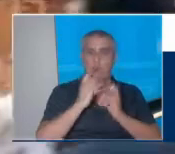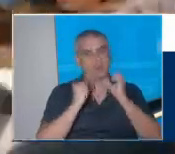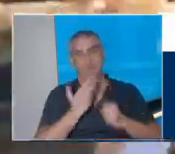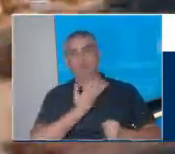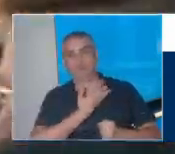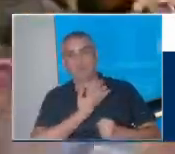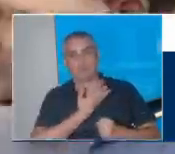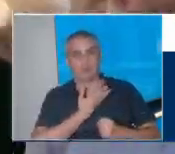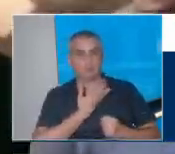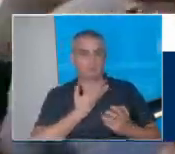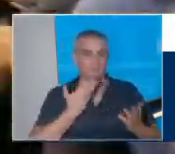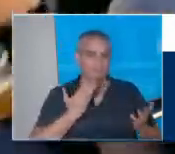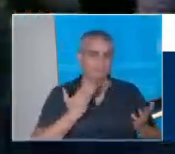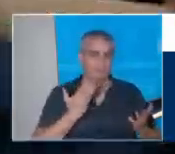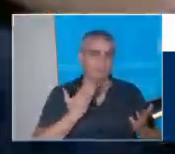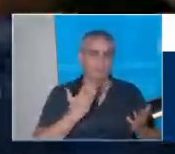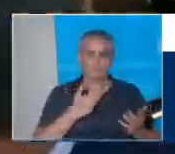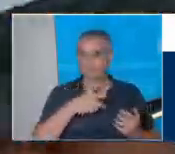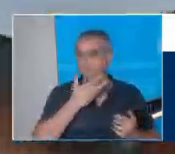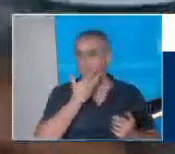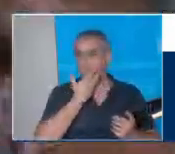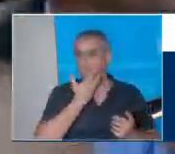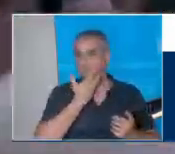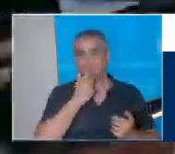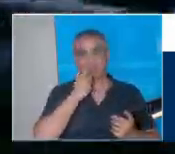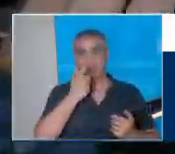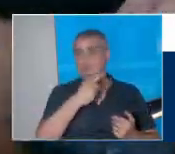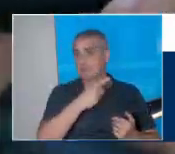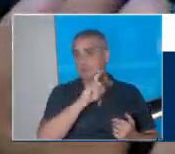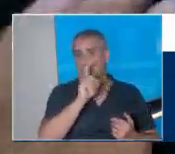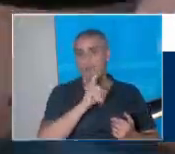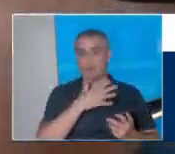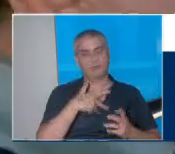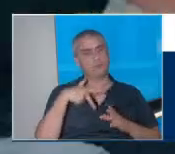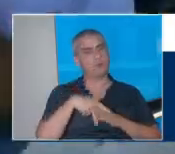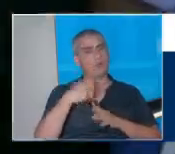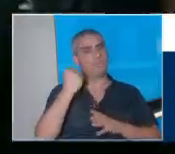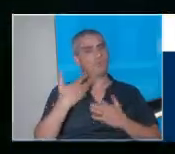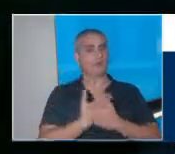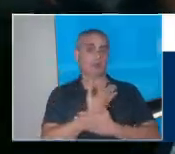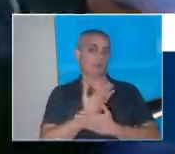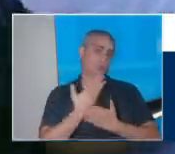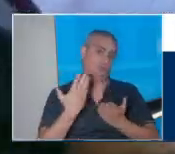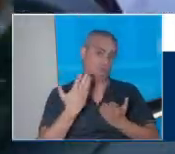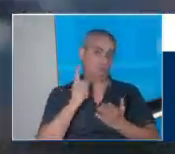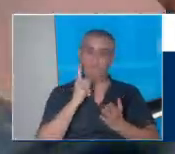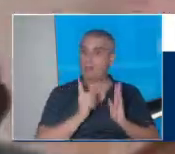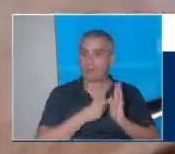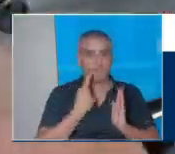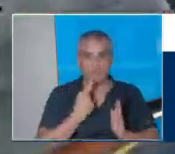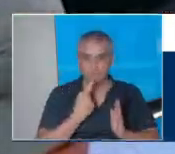שהוא יקבל. ואריה דיירי נחלץ אולי להיות עם ערבות חדשה אם תרצה, אבל